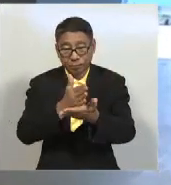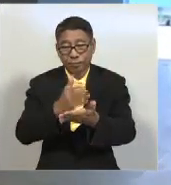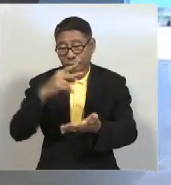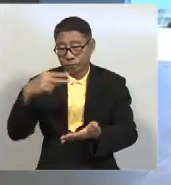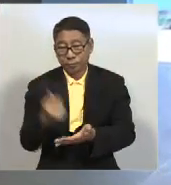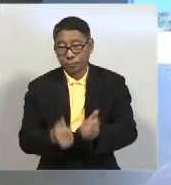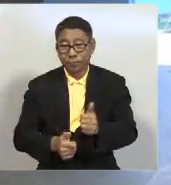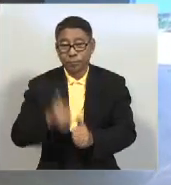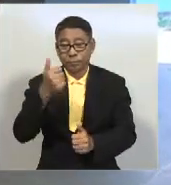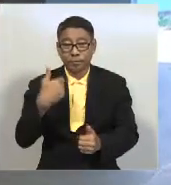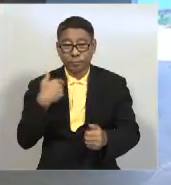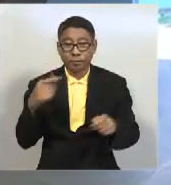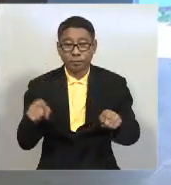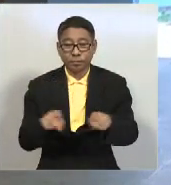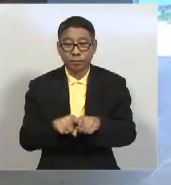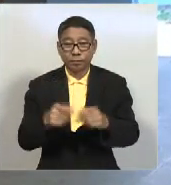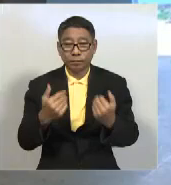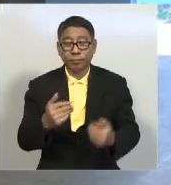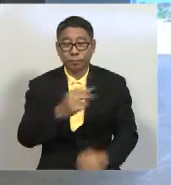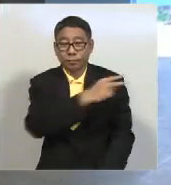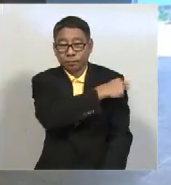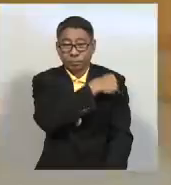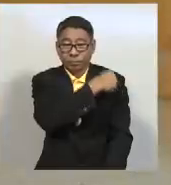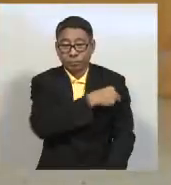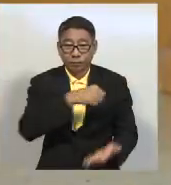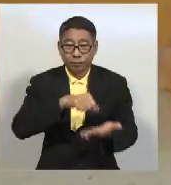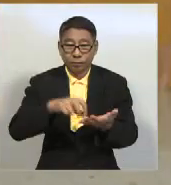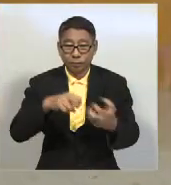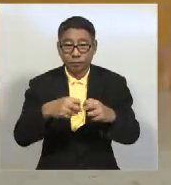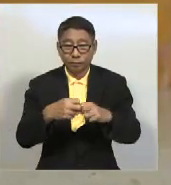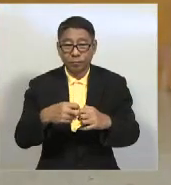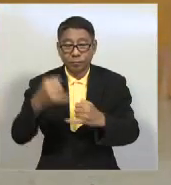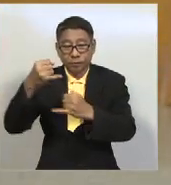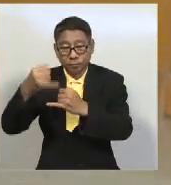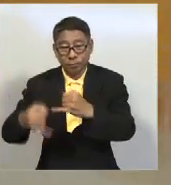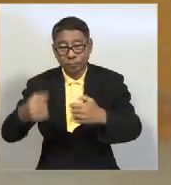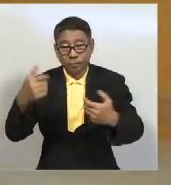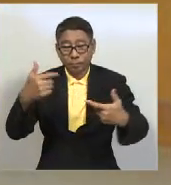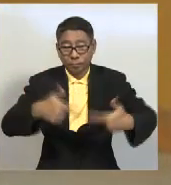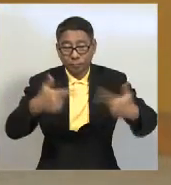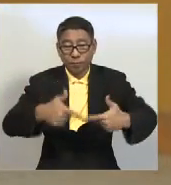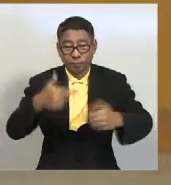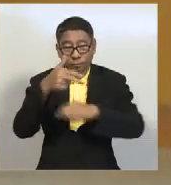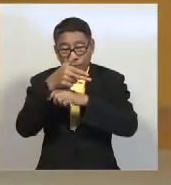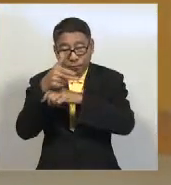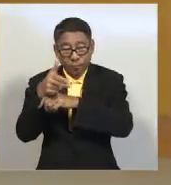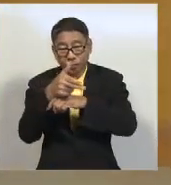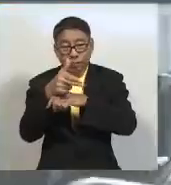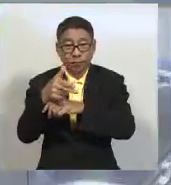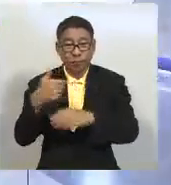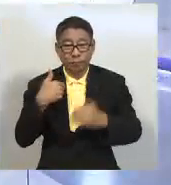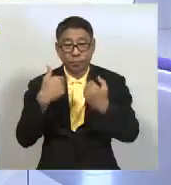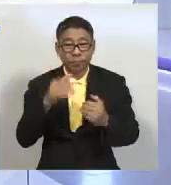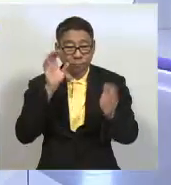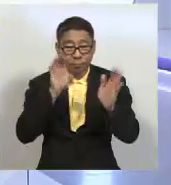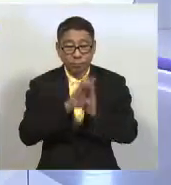ที่สุดเหมือนกับตอนนี้เจ้าหน้าที่โรงพยาบาลต้องแก้ไขปัญหากันที่ปลายเหตุครับถ้ามาตีกันต้องมีกล้องวงจรปิดเพราะอย่างนั้นเนี่ยอย่าง